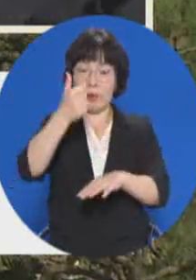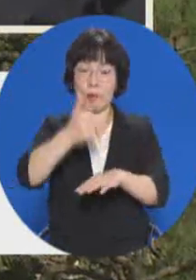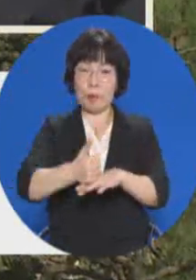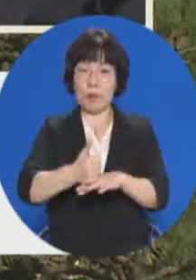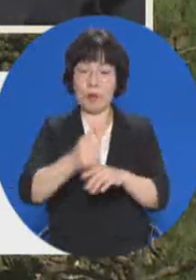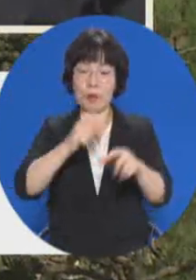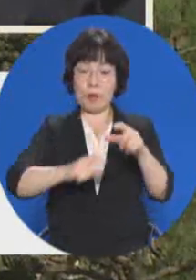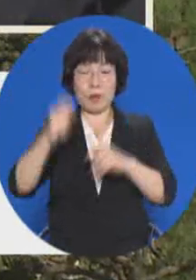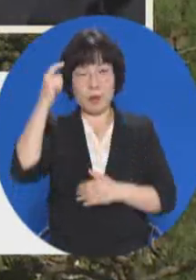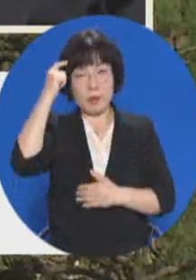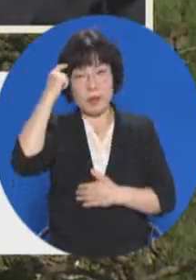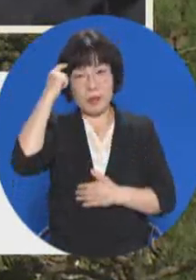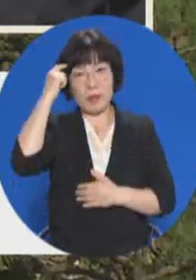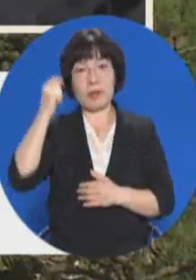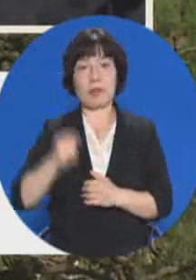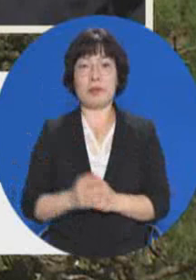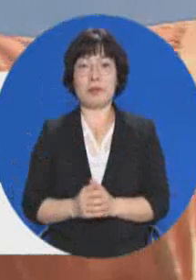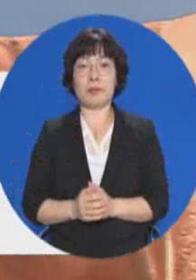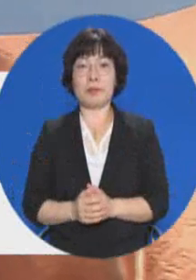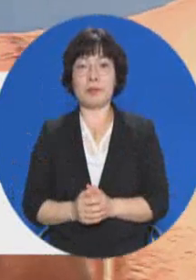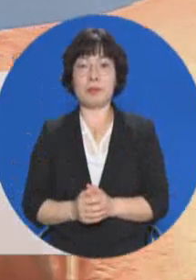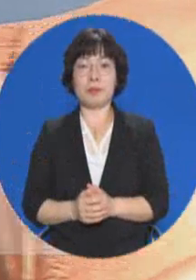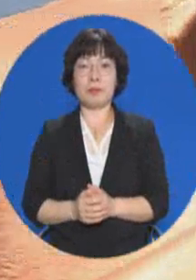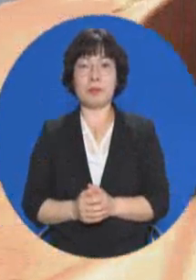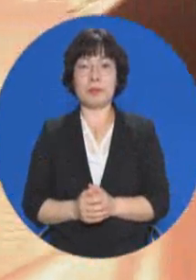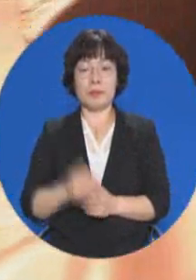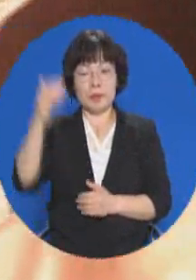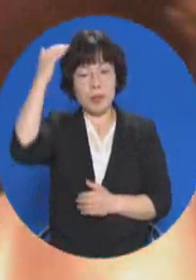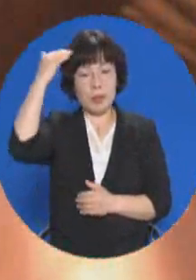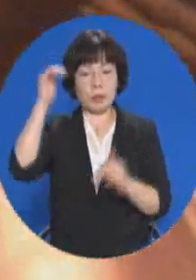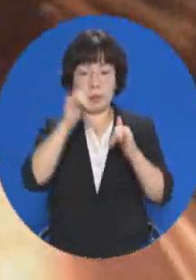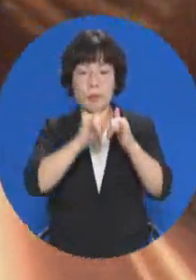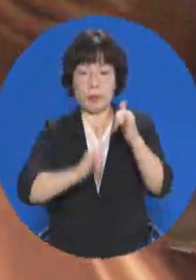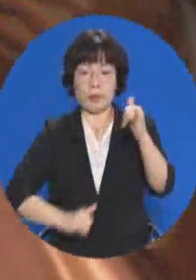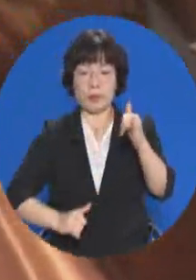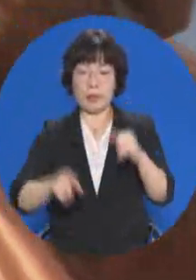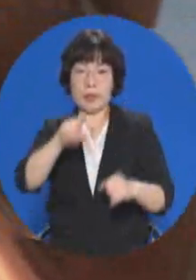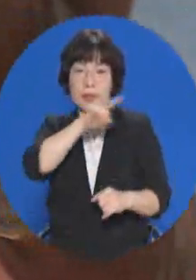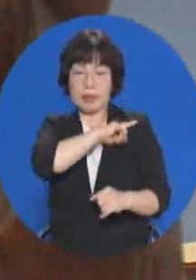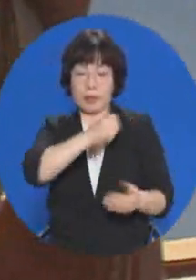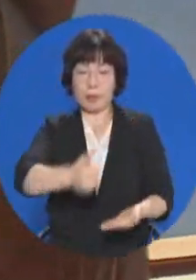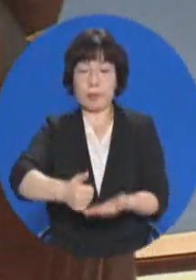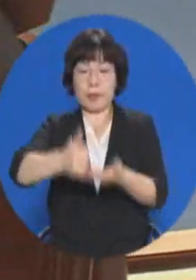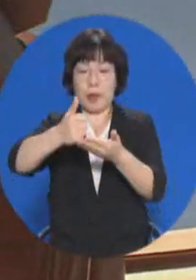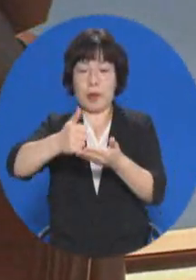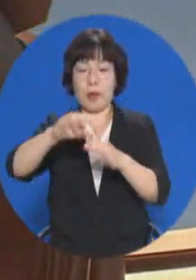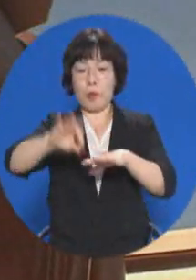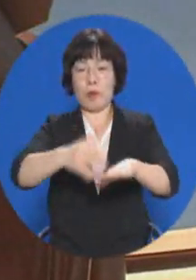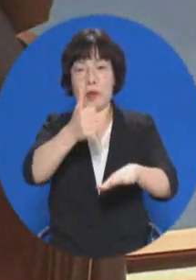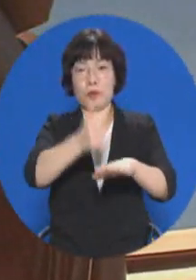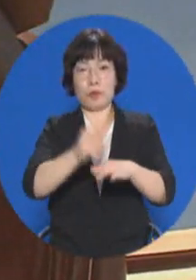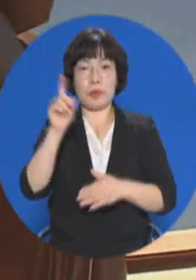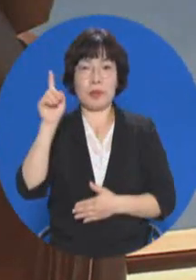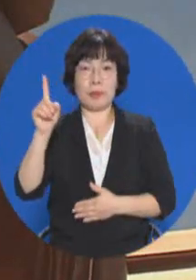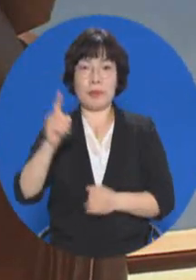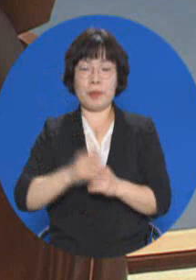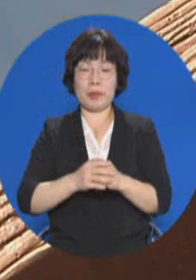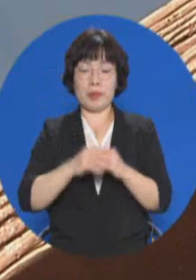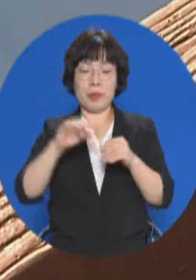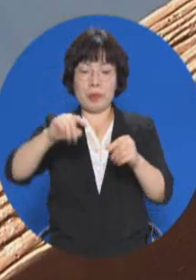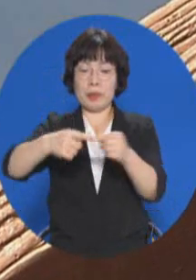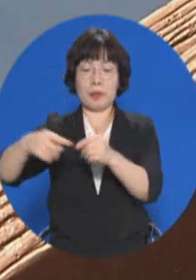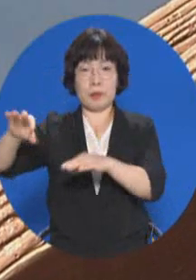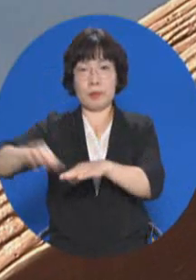더 생각할 것이라고 생각했습니다. 우리나라 역사상 가장 존경받는 왕 가운데 한 명으로 꼽히는